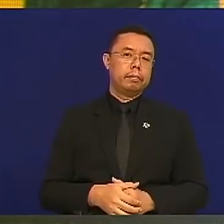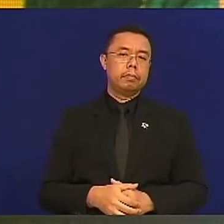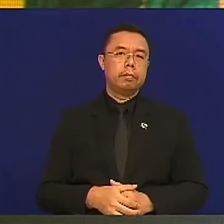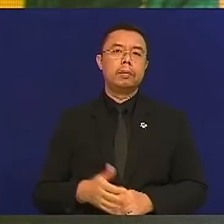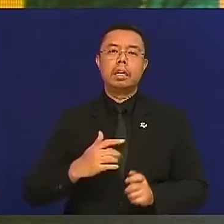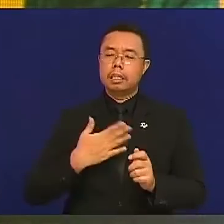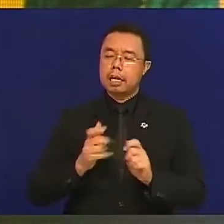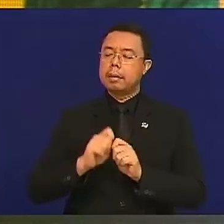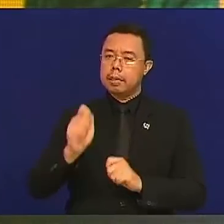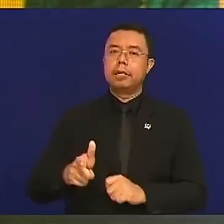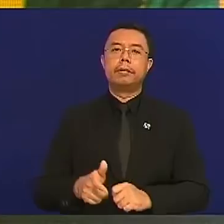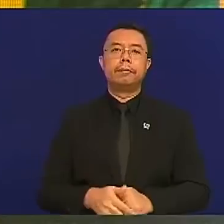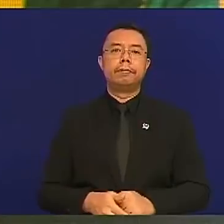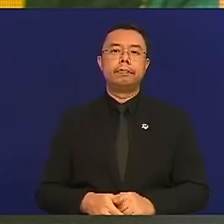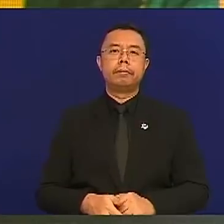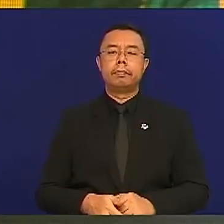Saya beli deh.